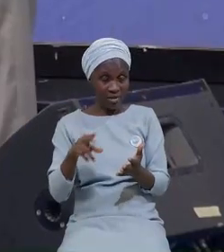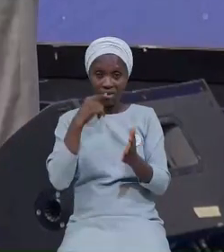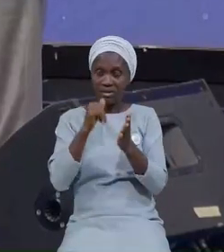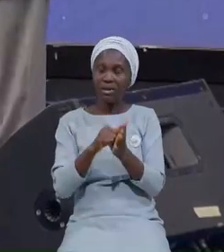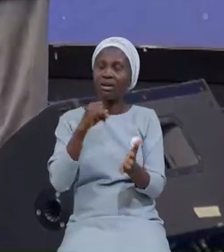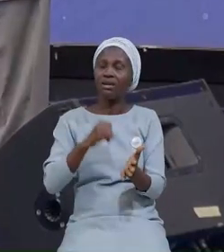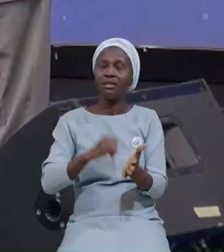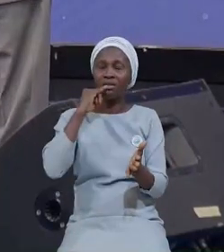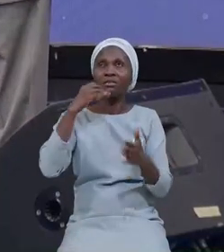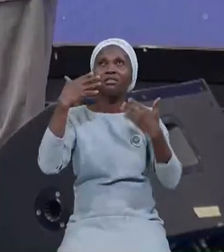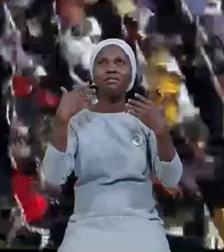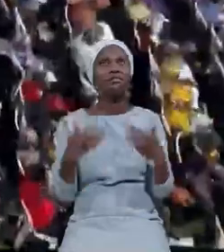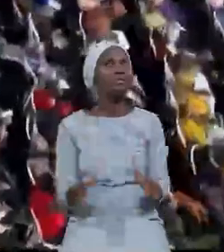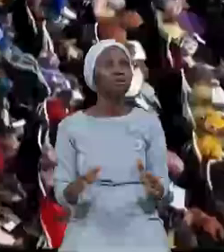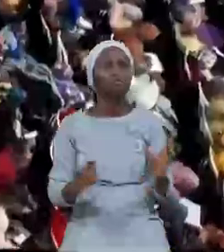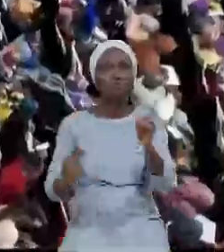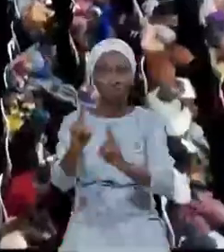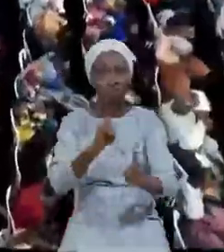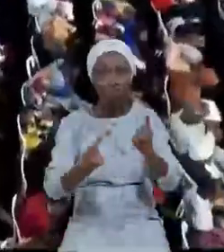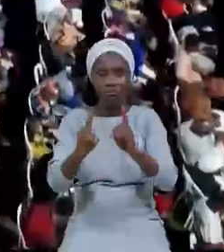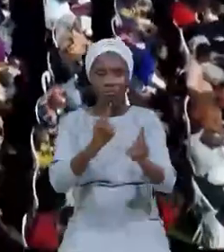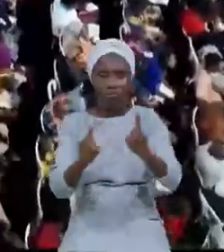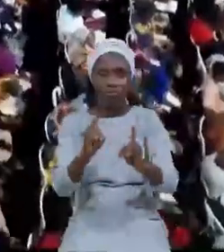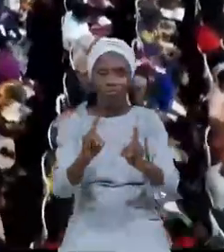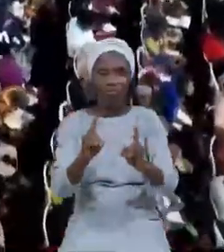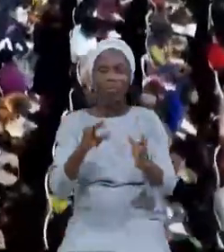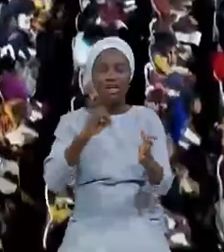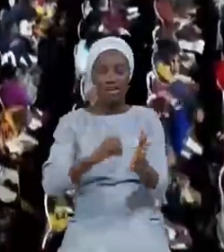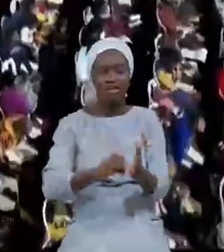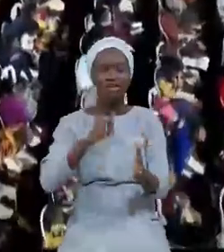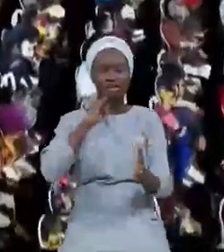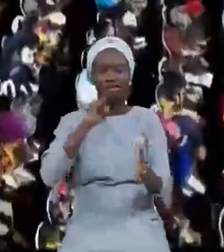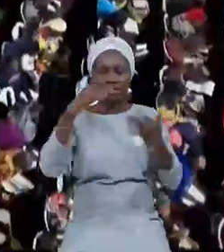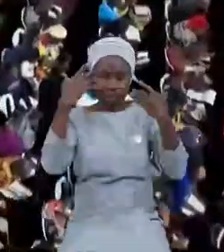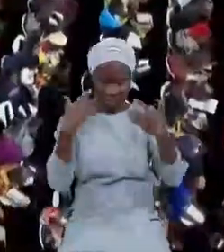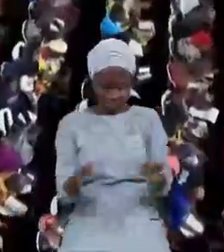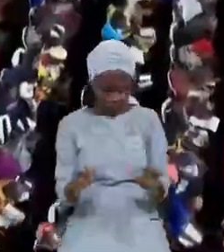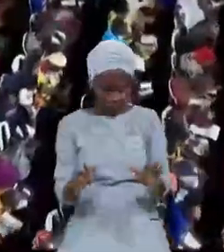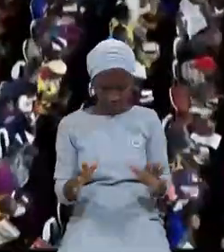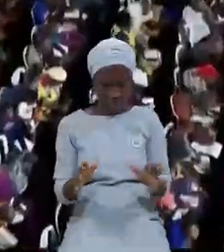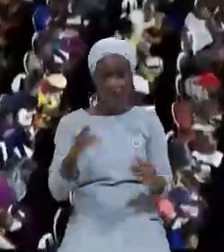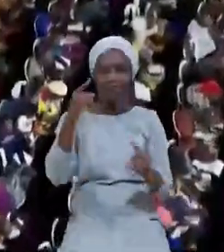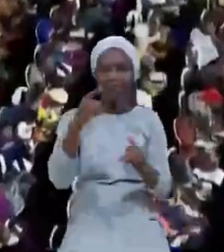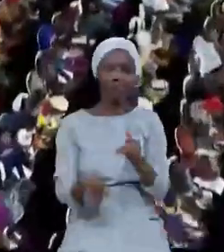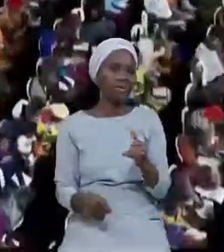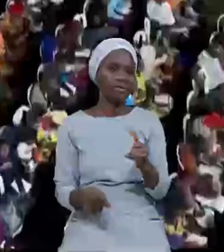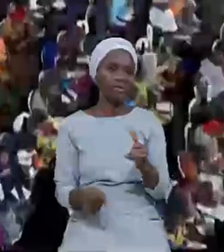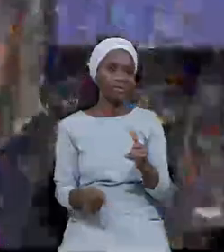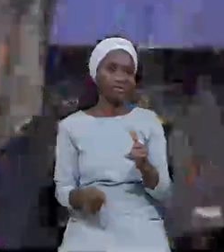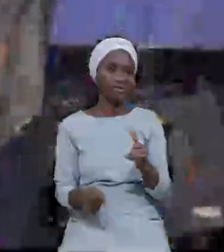accompli est-ce que tu peux répéter ça avec moi tout est accompli